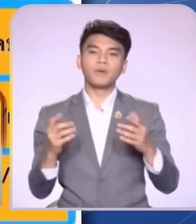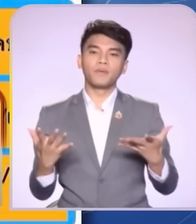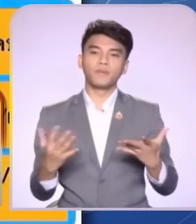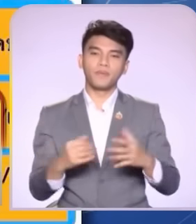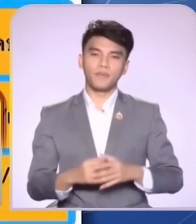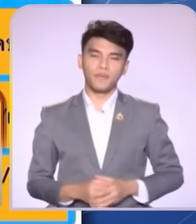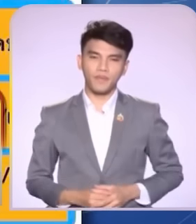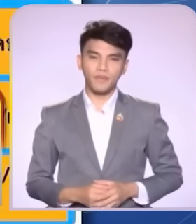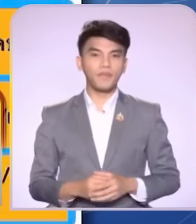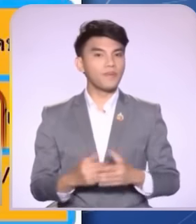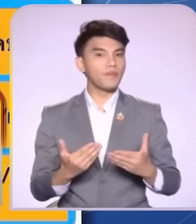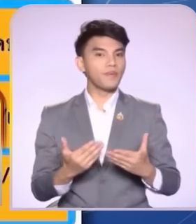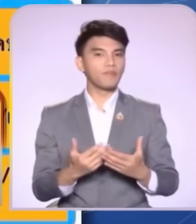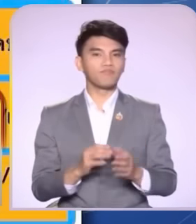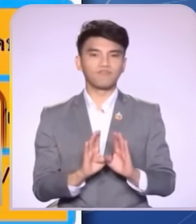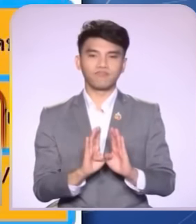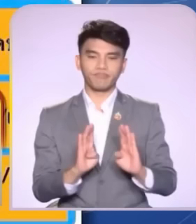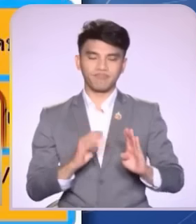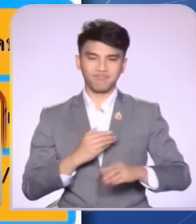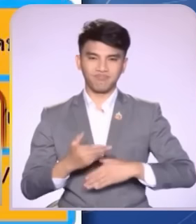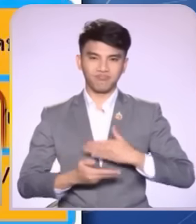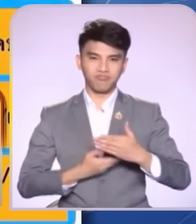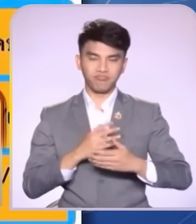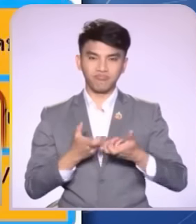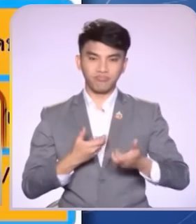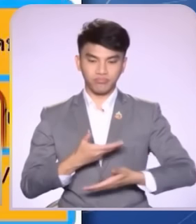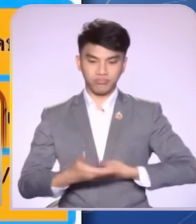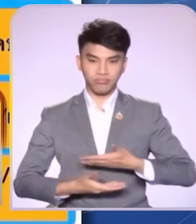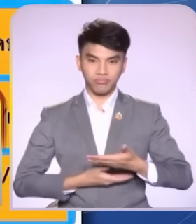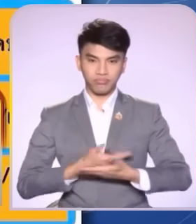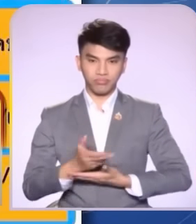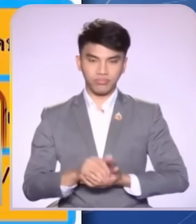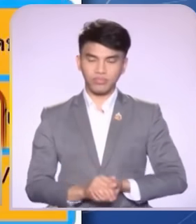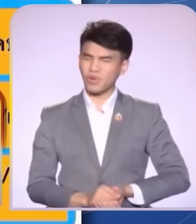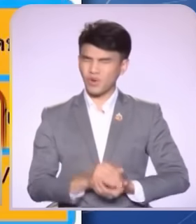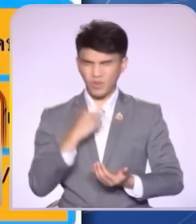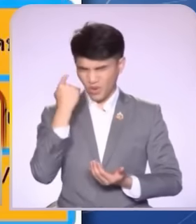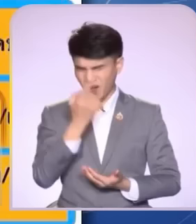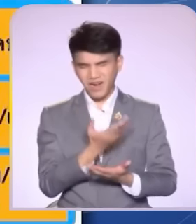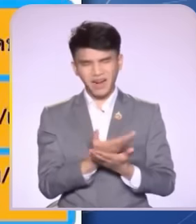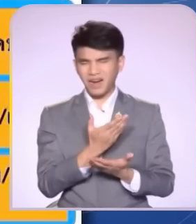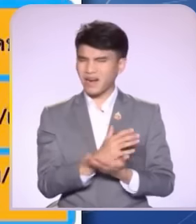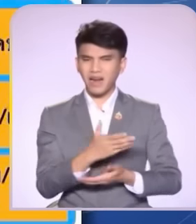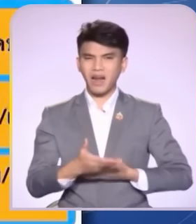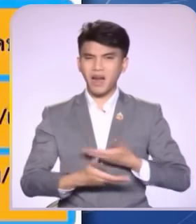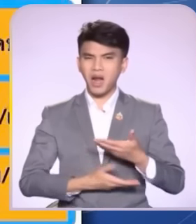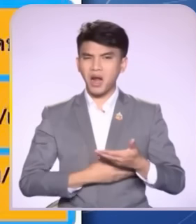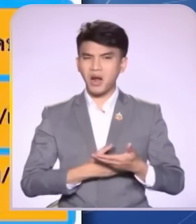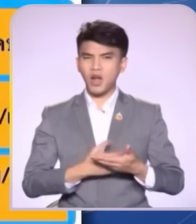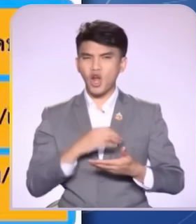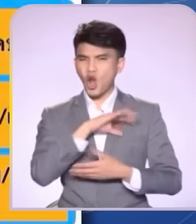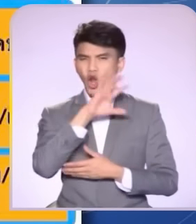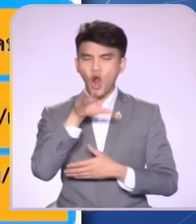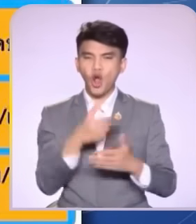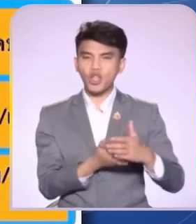าจะปิดท้ายด้วยการเปิดบินให้สต็อกสินค้านะฮะหากใครไม่มีทุนก็ขายฝันต่างๆนานา